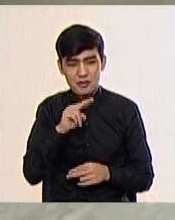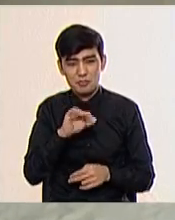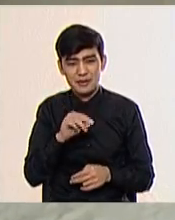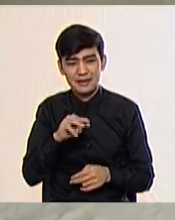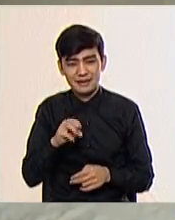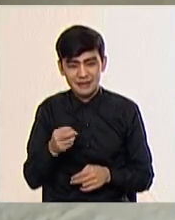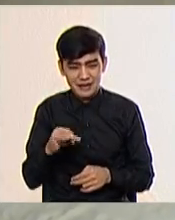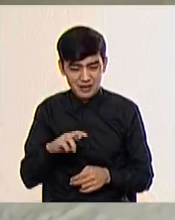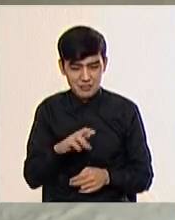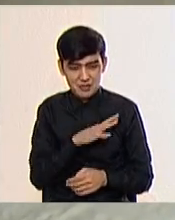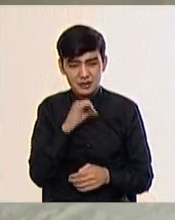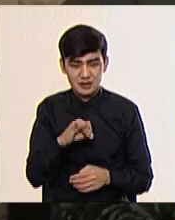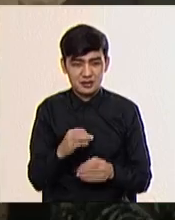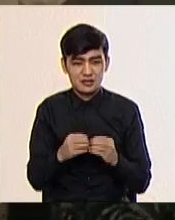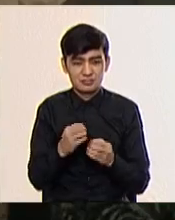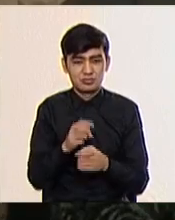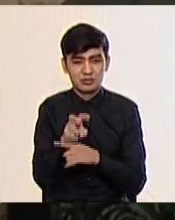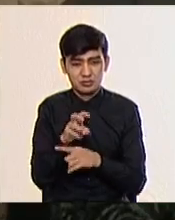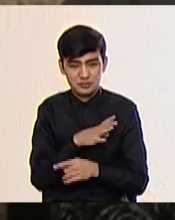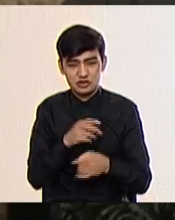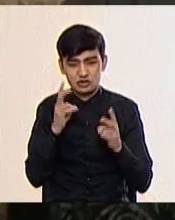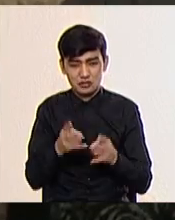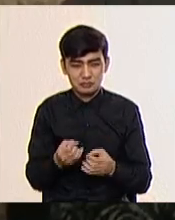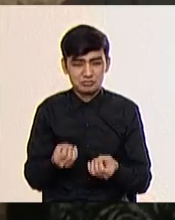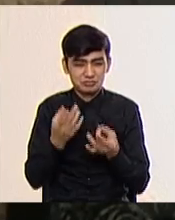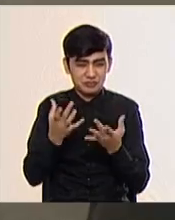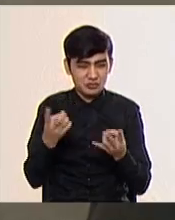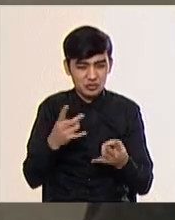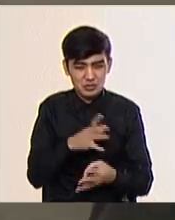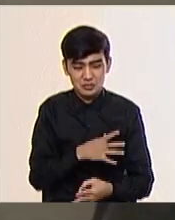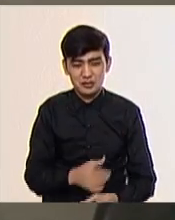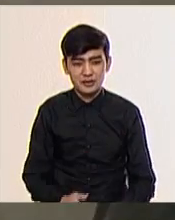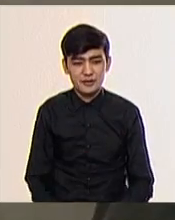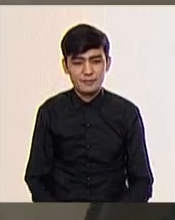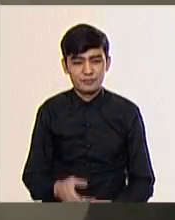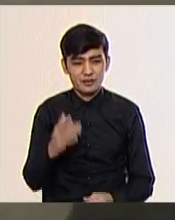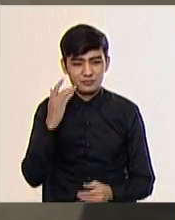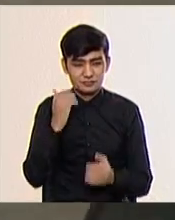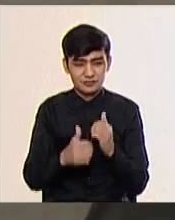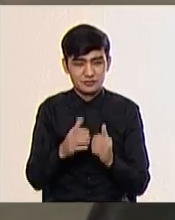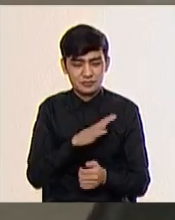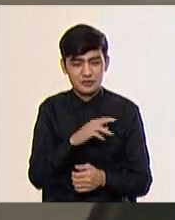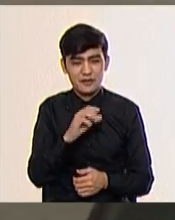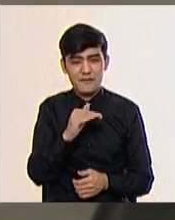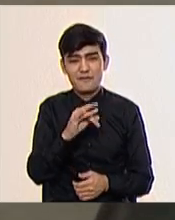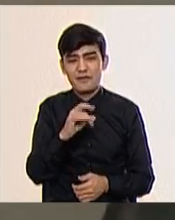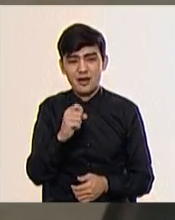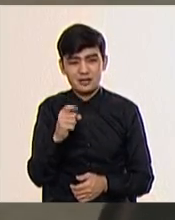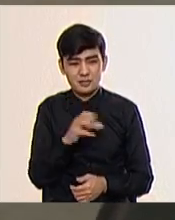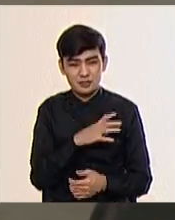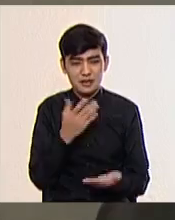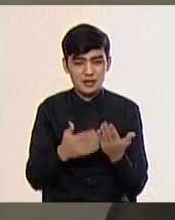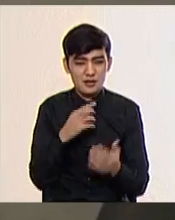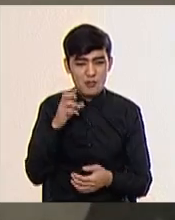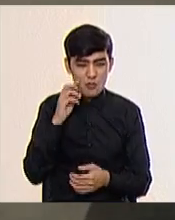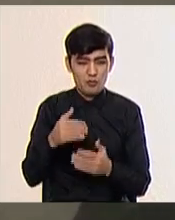суть та же, а кроме десятины, прихожане должны делать жертвоприношение. Постоянно фраза была, вот вы если отойдете